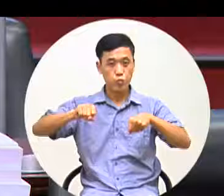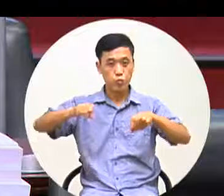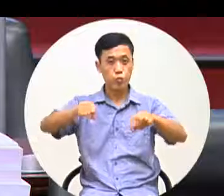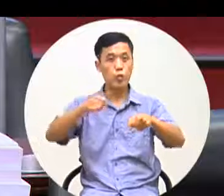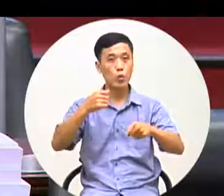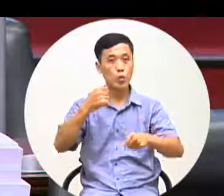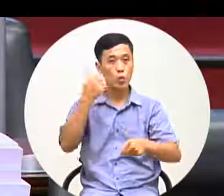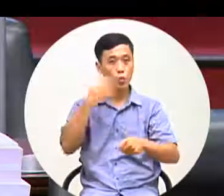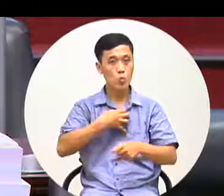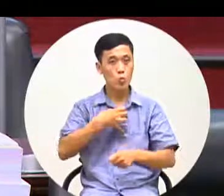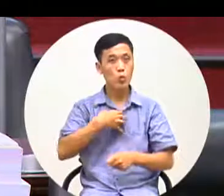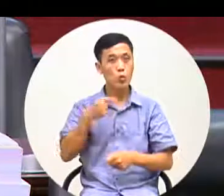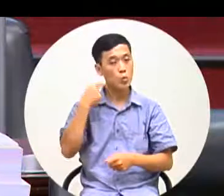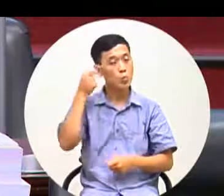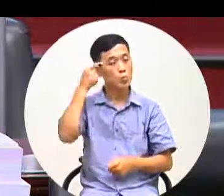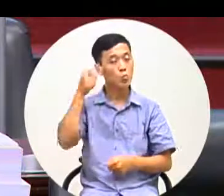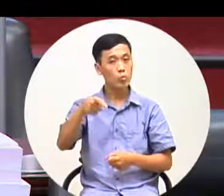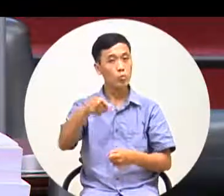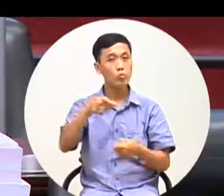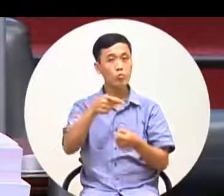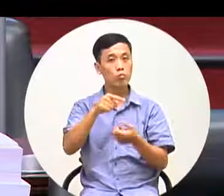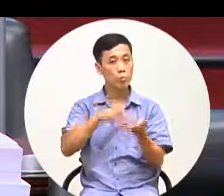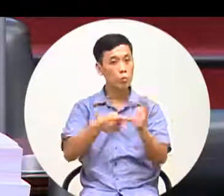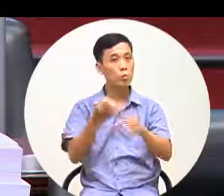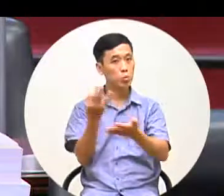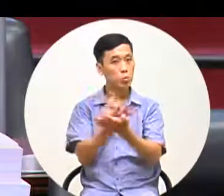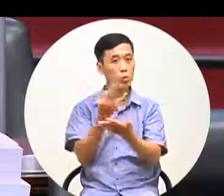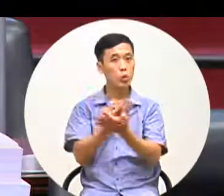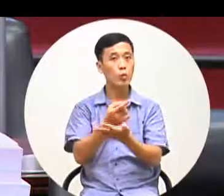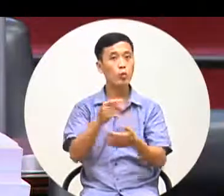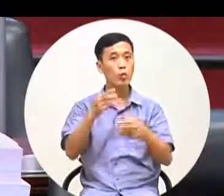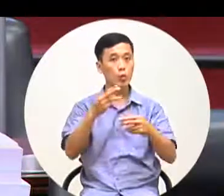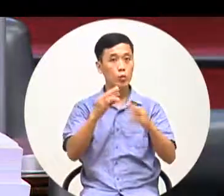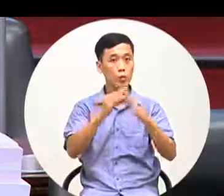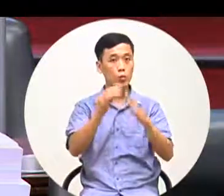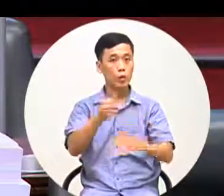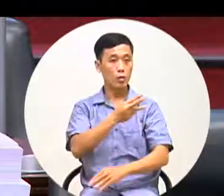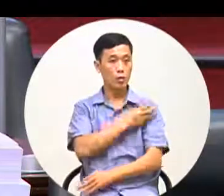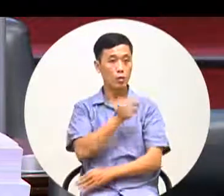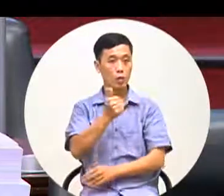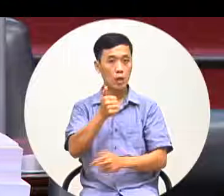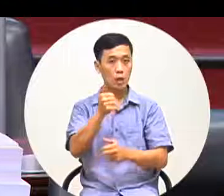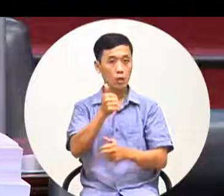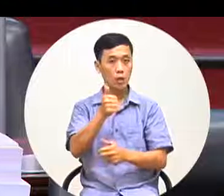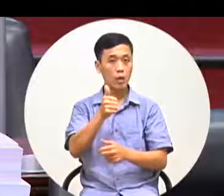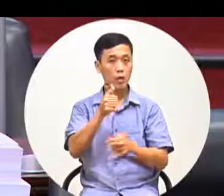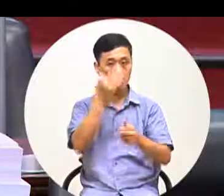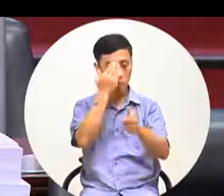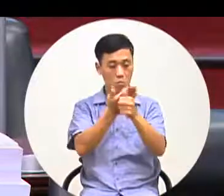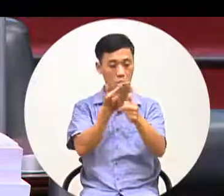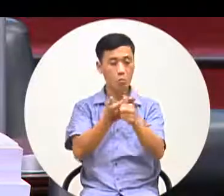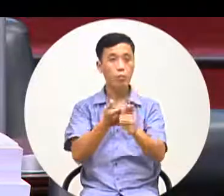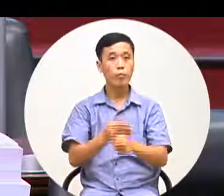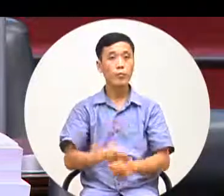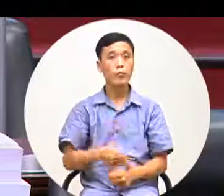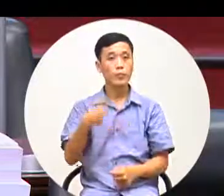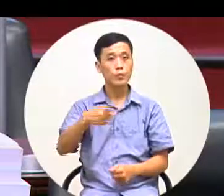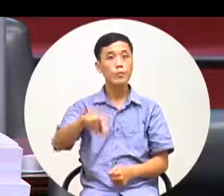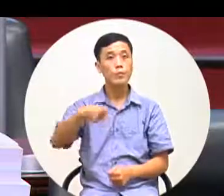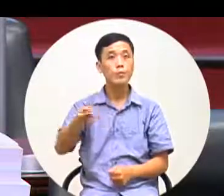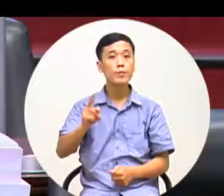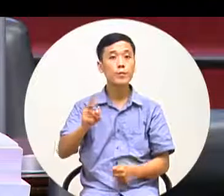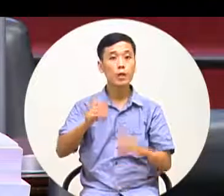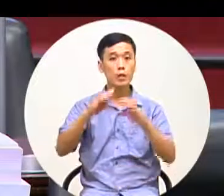是不够的。好，赵局长麻烦你哈。啊，接下来那个地震局黄局长，我请教你